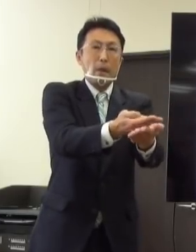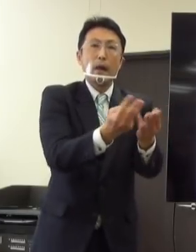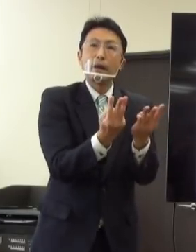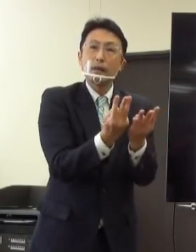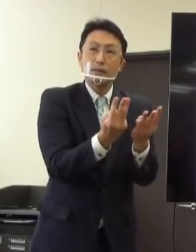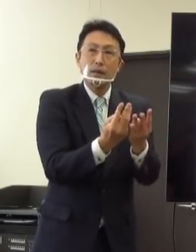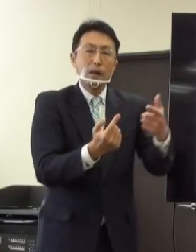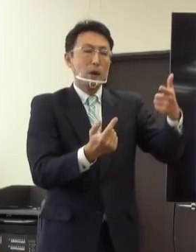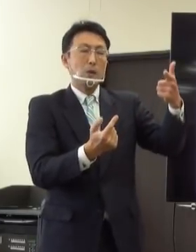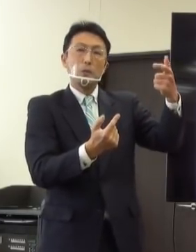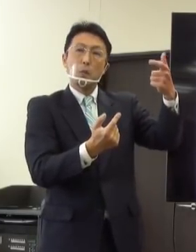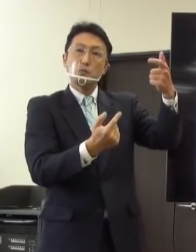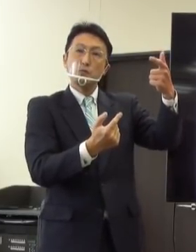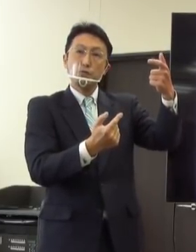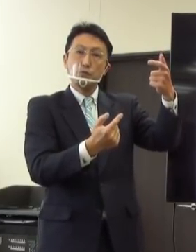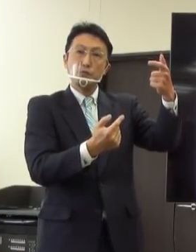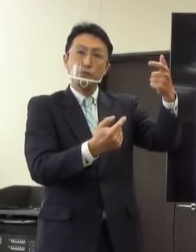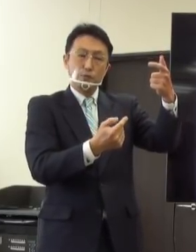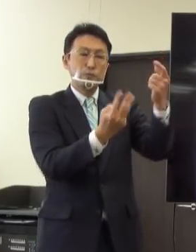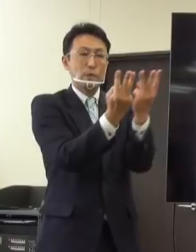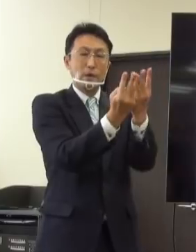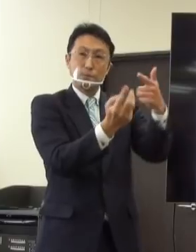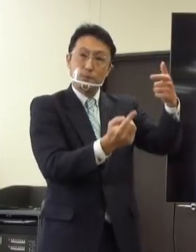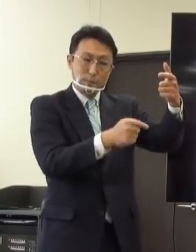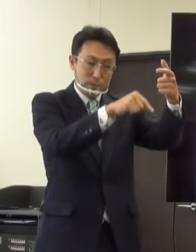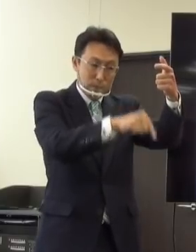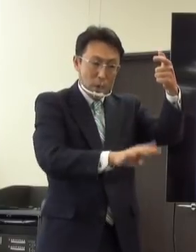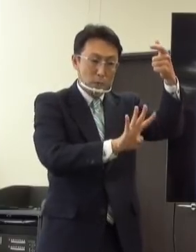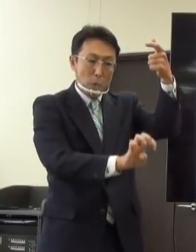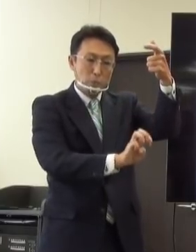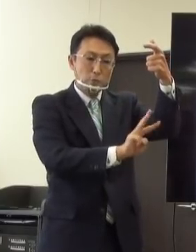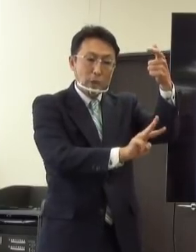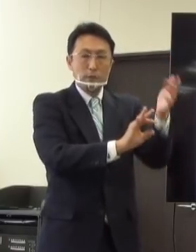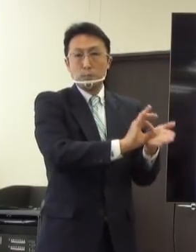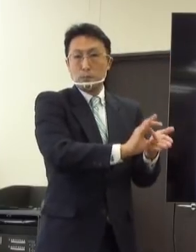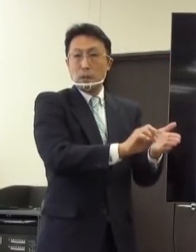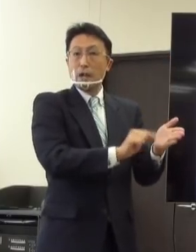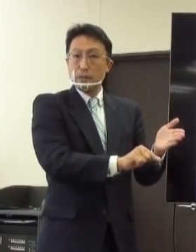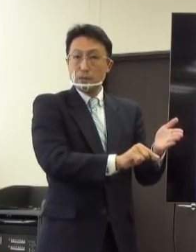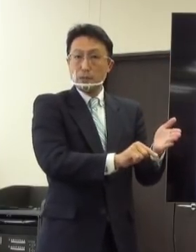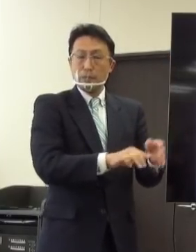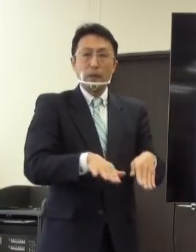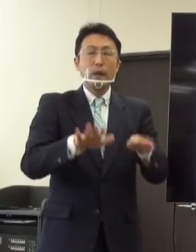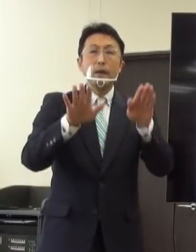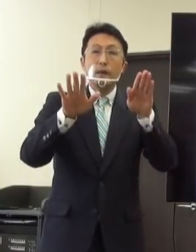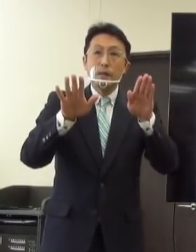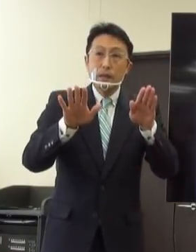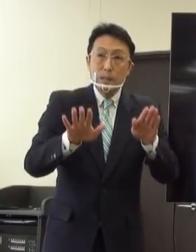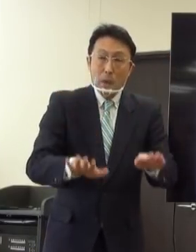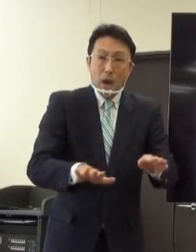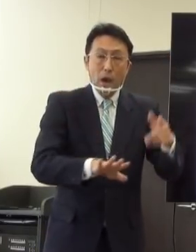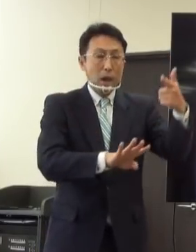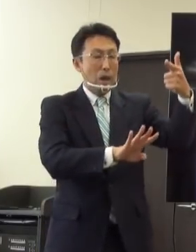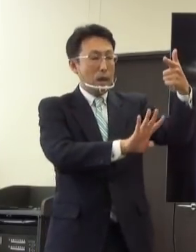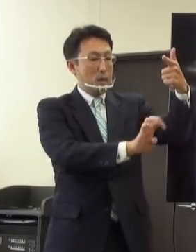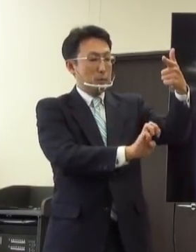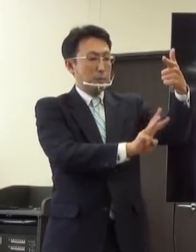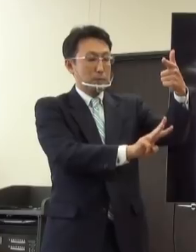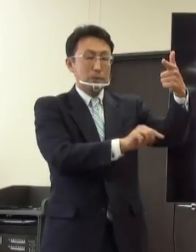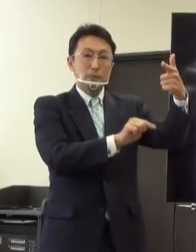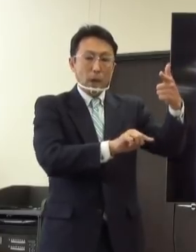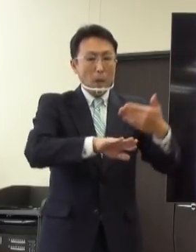対して43床とありましたけれども、市内の陽性者を鑑みますと、これもうすでには他の医療圏